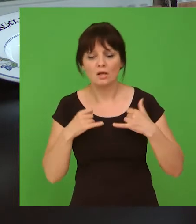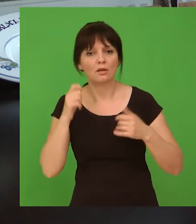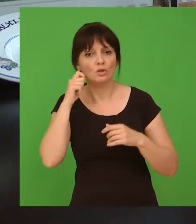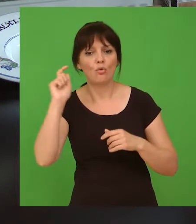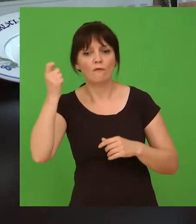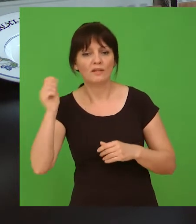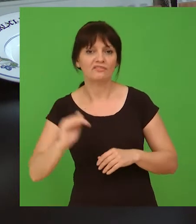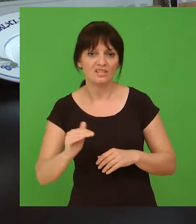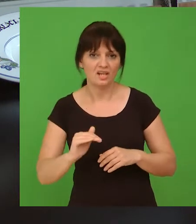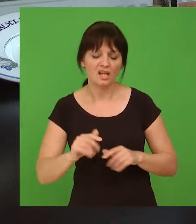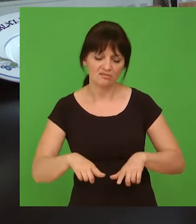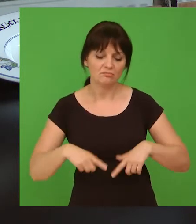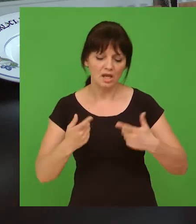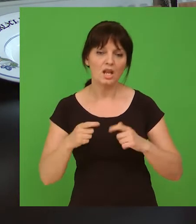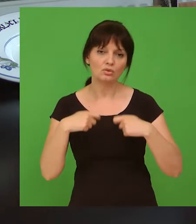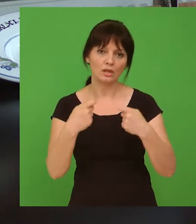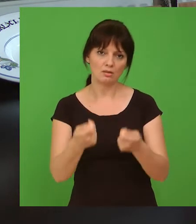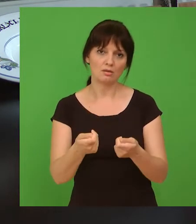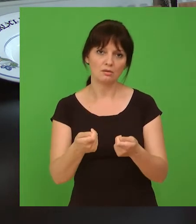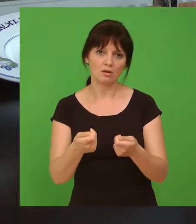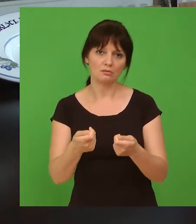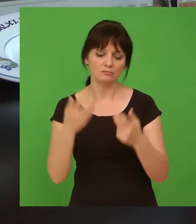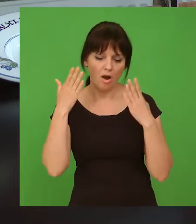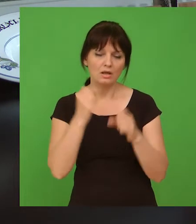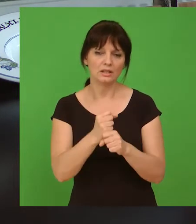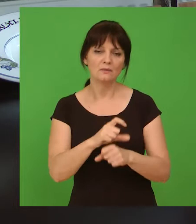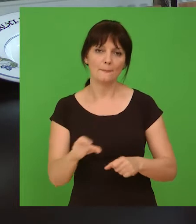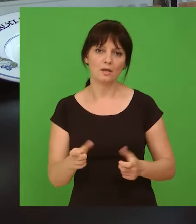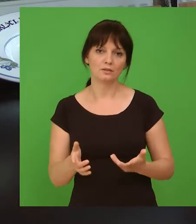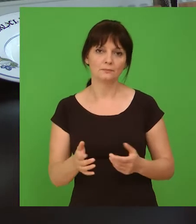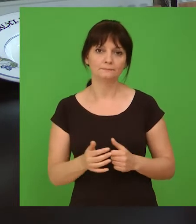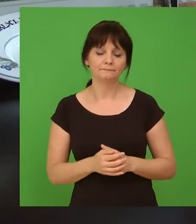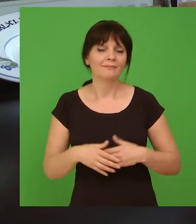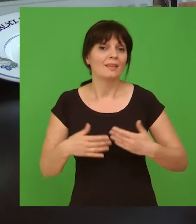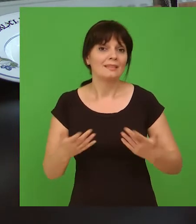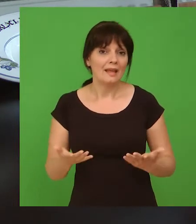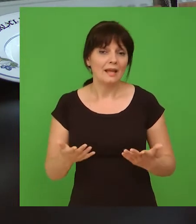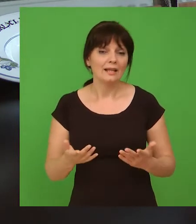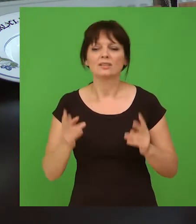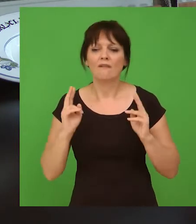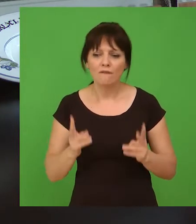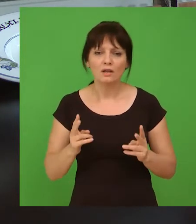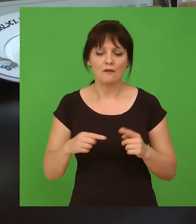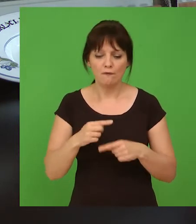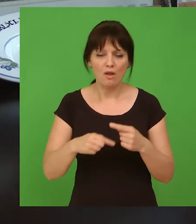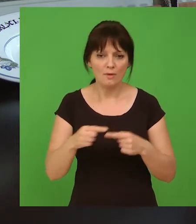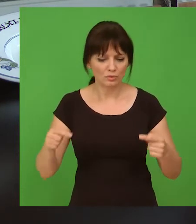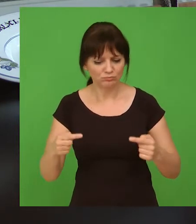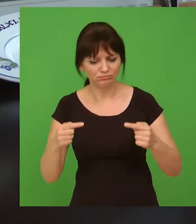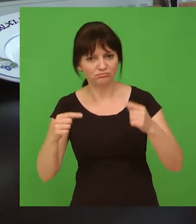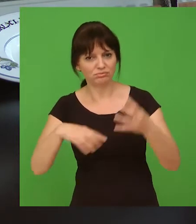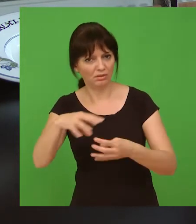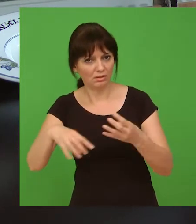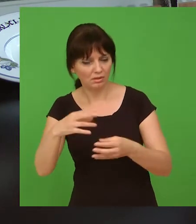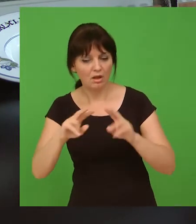gyermekek ontják az életüket, adják az életüket a hitükért. Azaz zajlik egy olyan folyamatos konfliktus ebben a